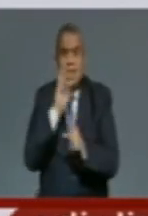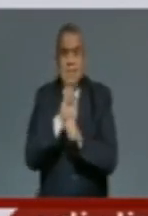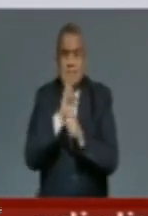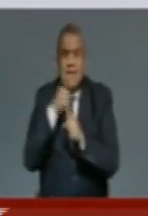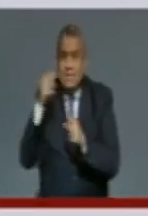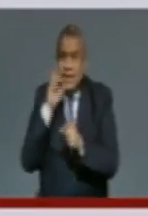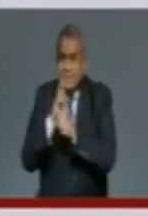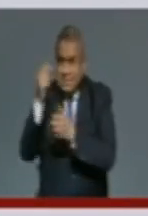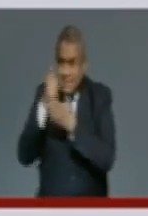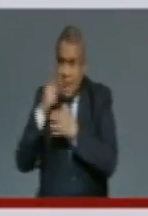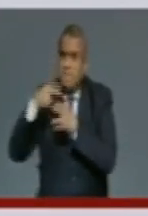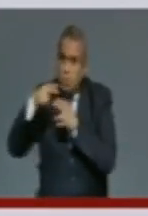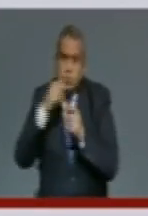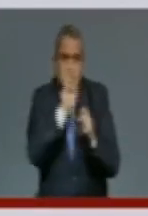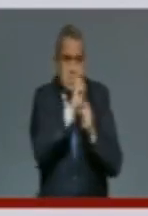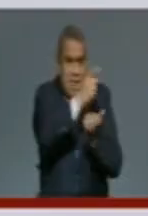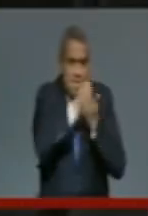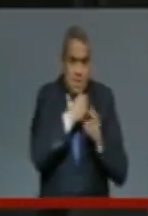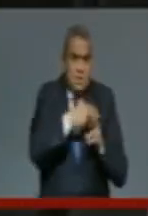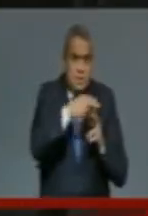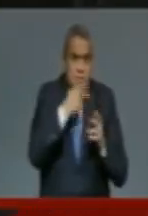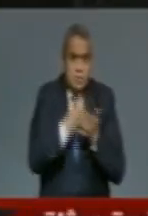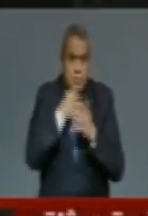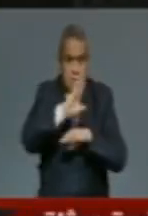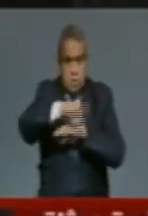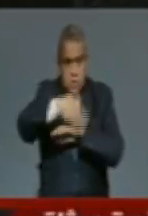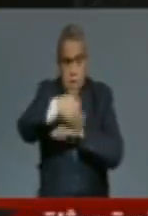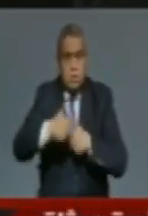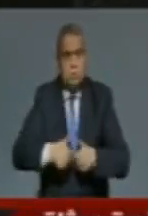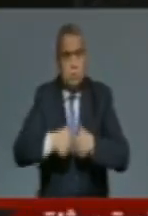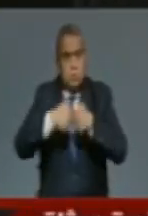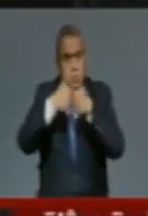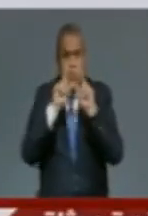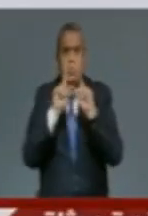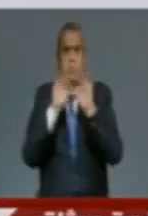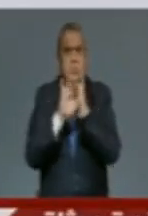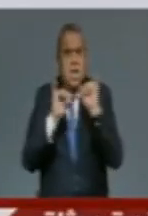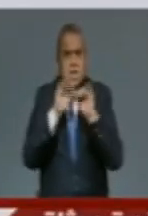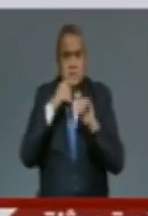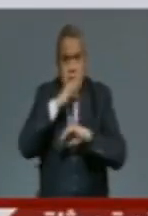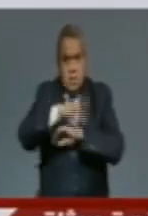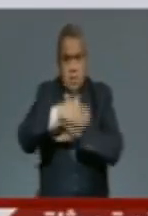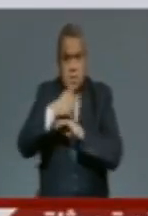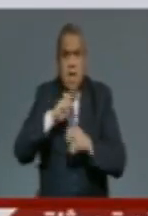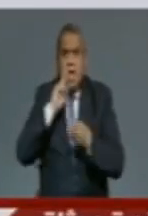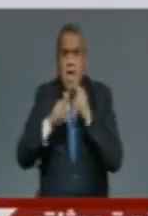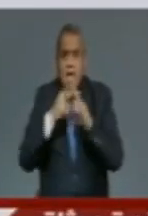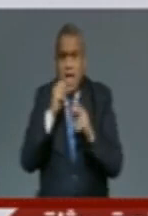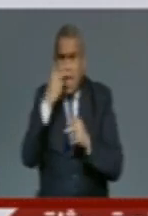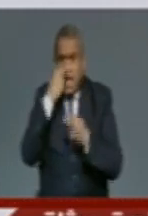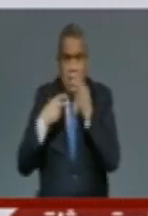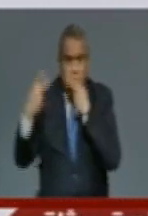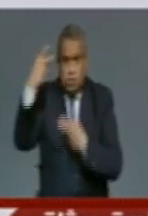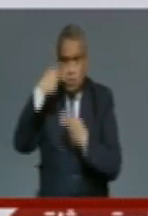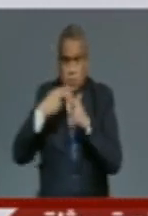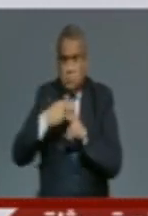ده. الخطة كانت ماشية بشكل جيد وكنا قادرين على ان احنا نلبي إدارة